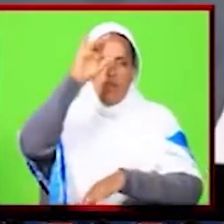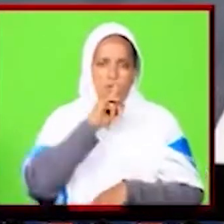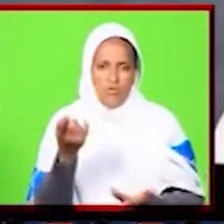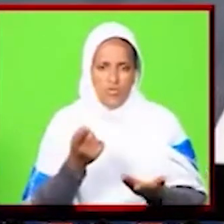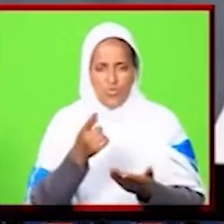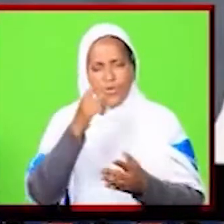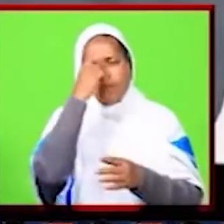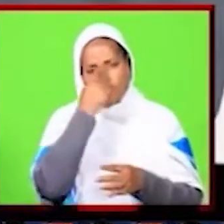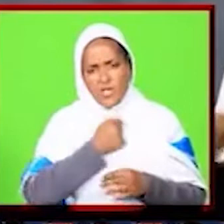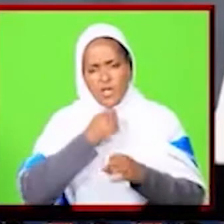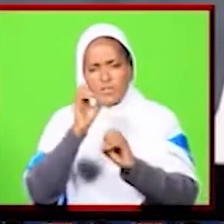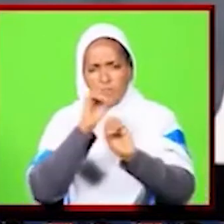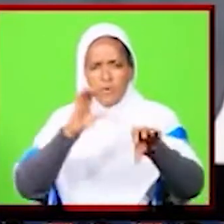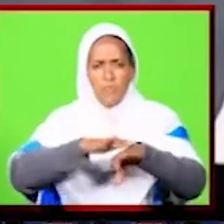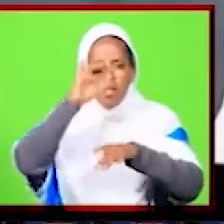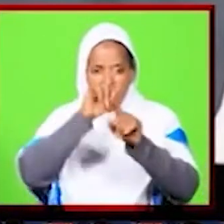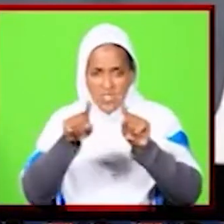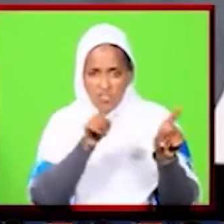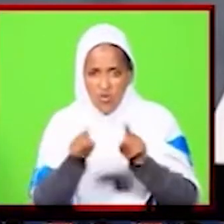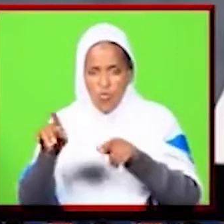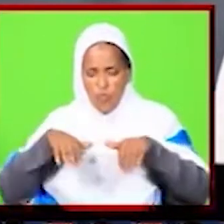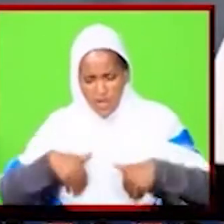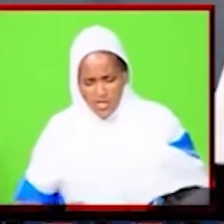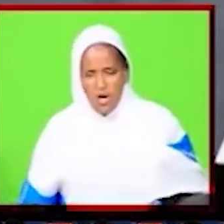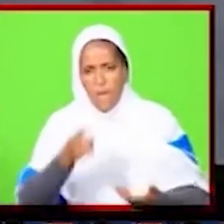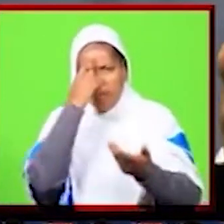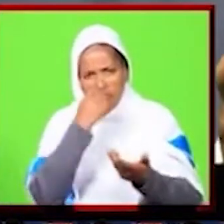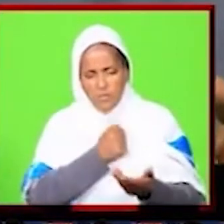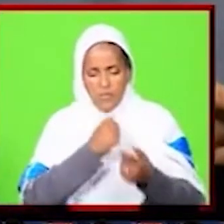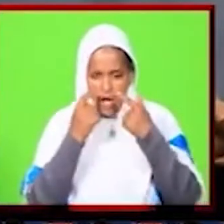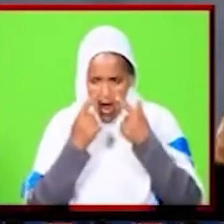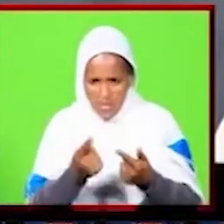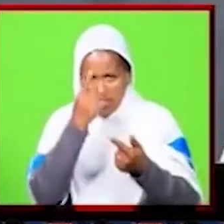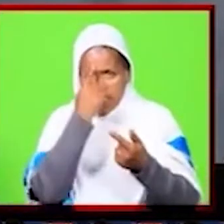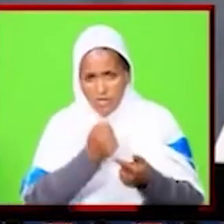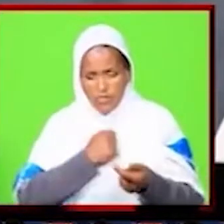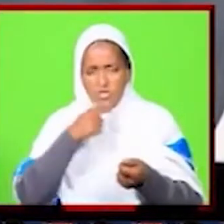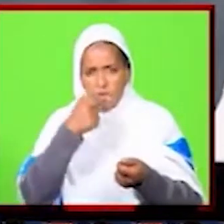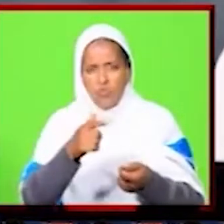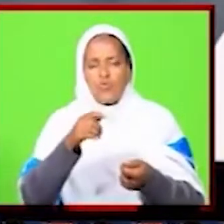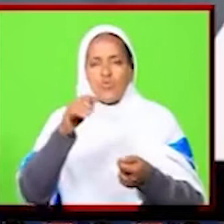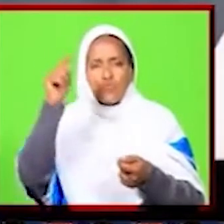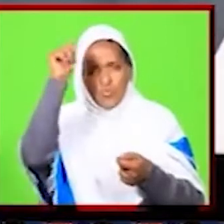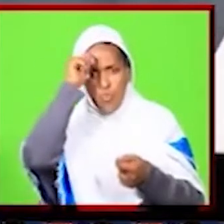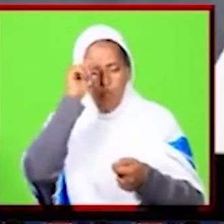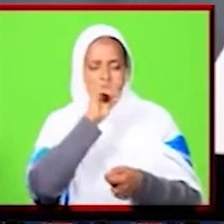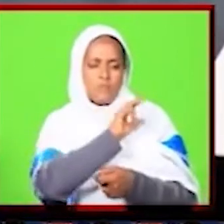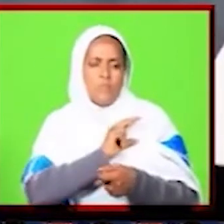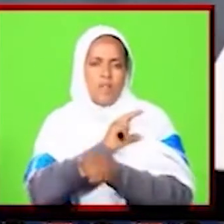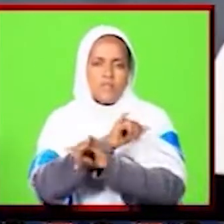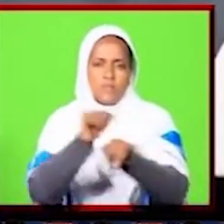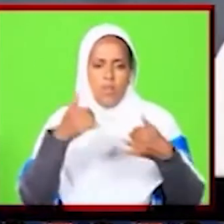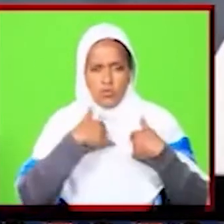ነው። እምነት ከምንም በላይ ነው። ግን ደግሞ በድካም እንመን አይተን እንመን እንደሚሉ የቶማስ አይነት